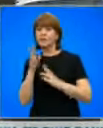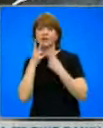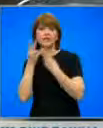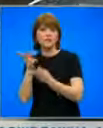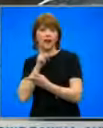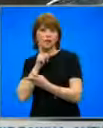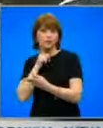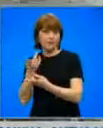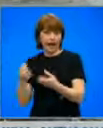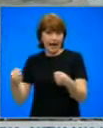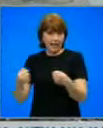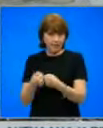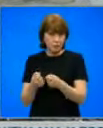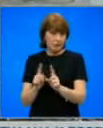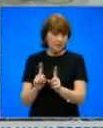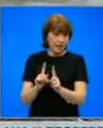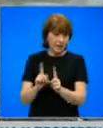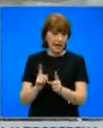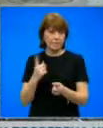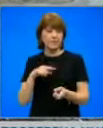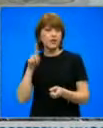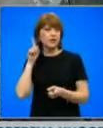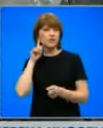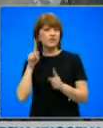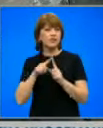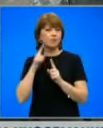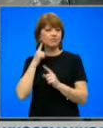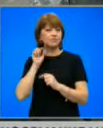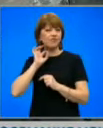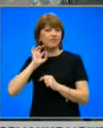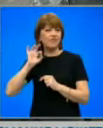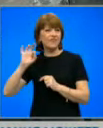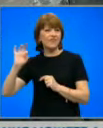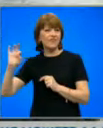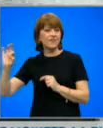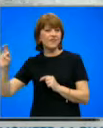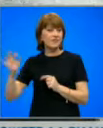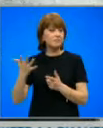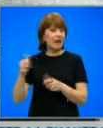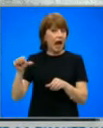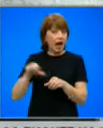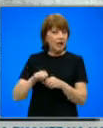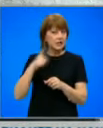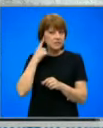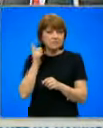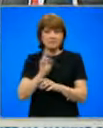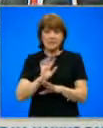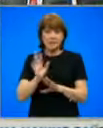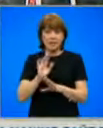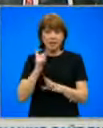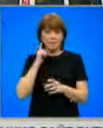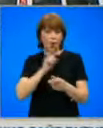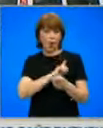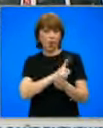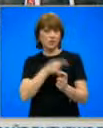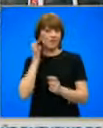катастрофирала. А тя гореше вече. Чуваше се едно свистене такова, изглежда изпускаше или знам газ ли какво е. И усилваше се, вече като